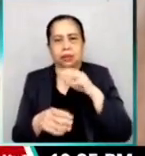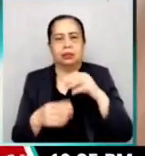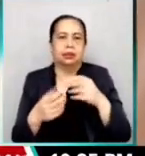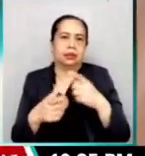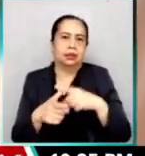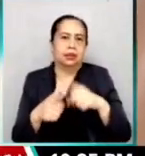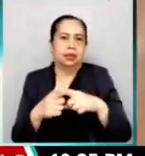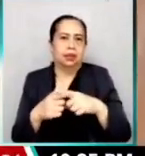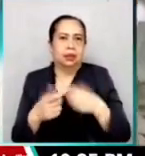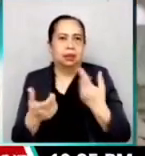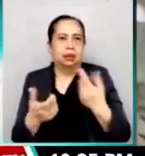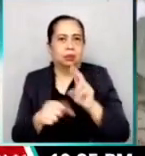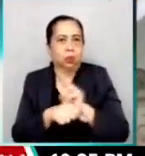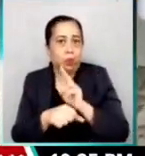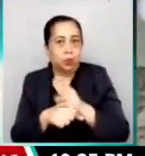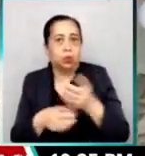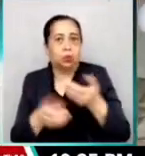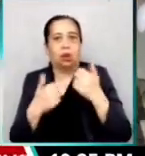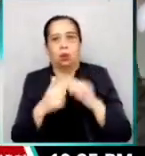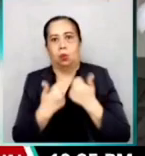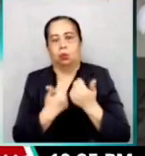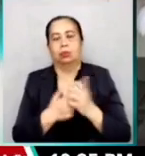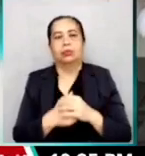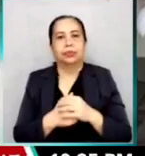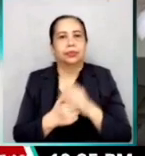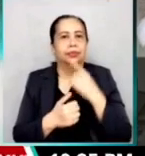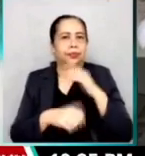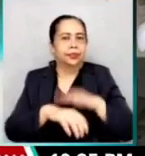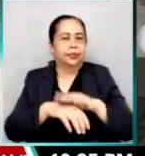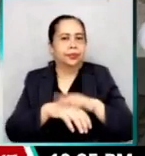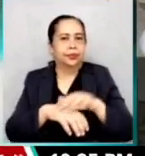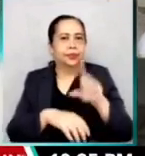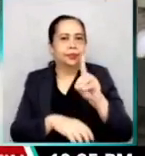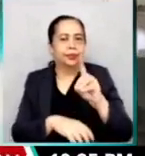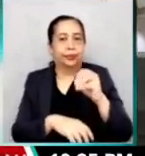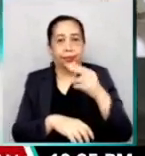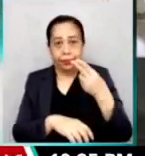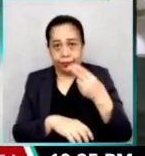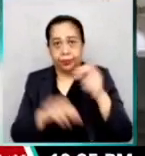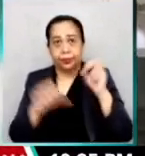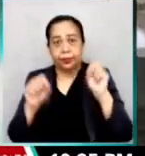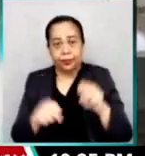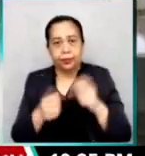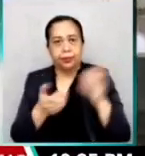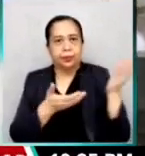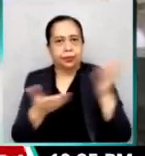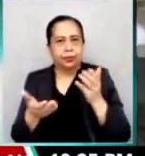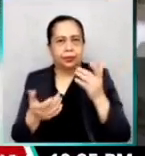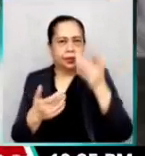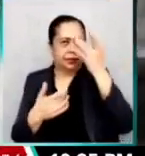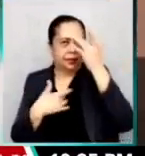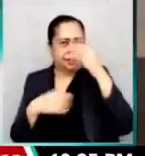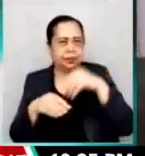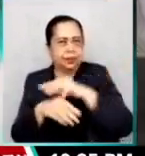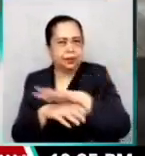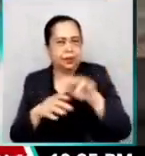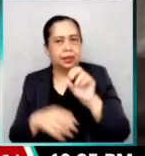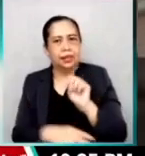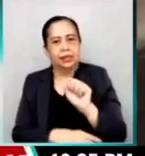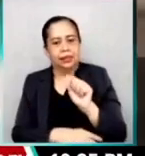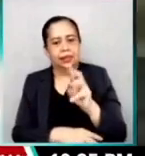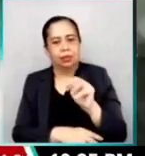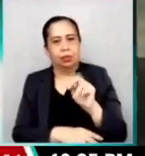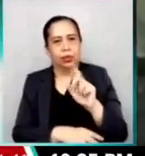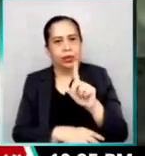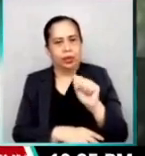ng taga-DOH. Una nang nagpaalala ang Department of Health na maaaring magdulot ng kontaminasyon gaya ng salmonella ang biyak o basag